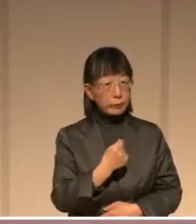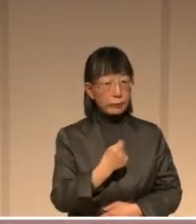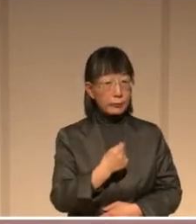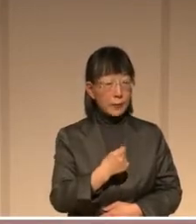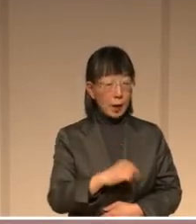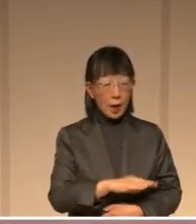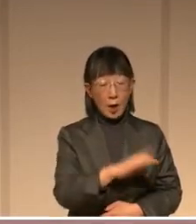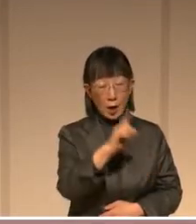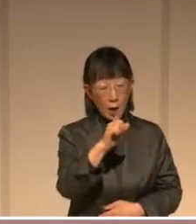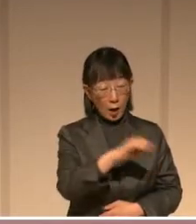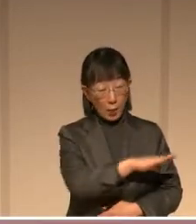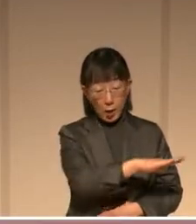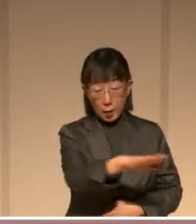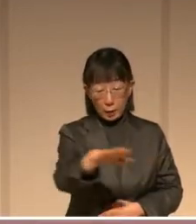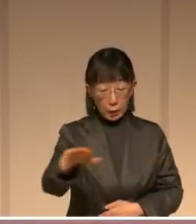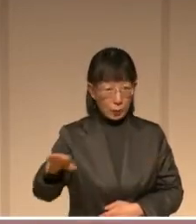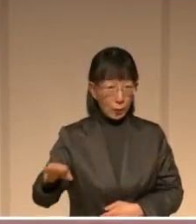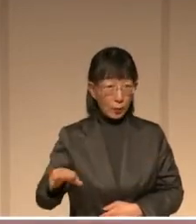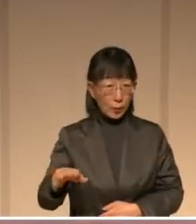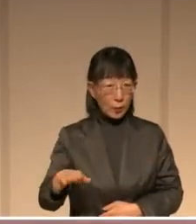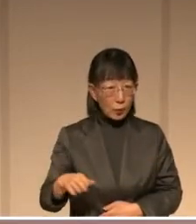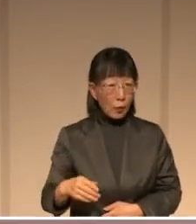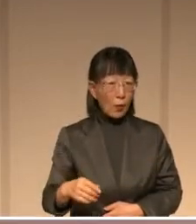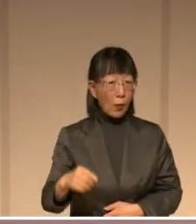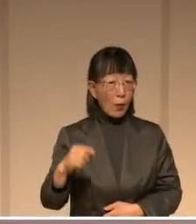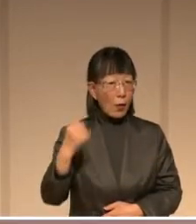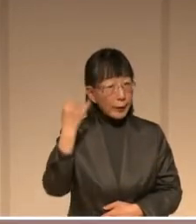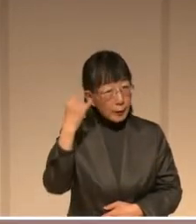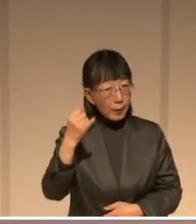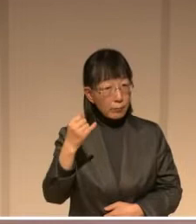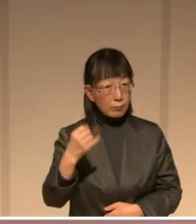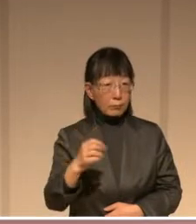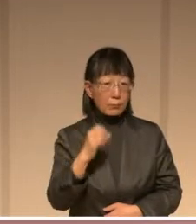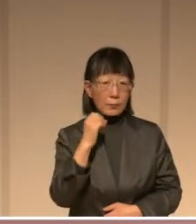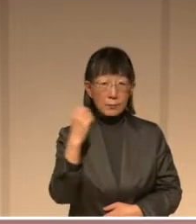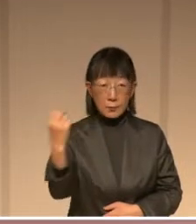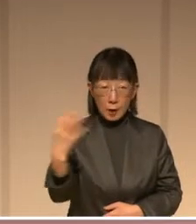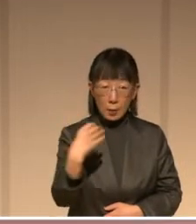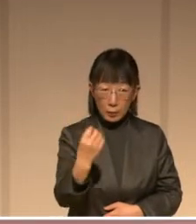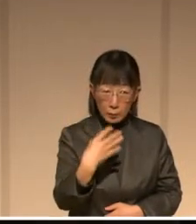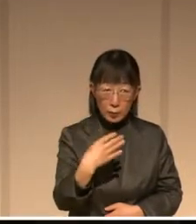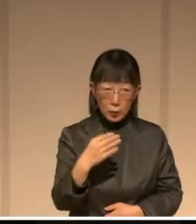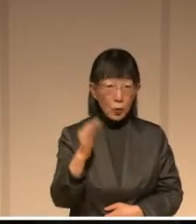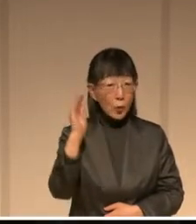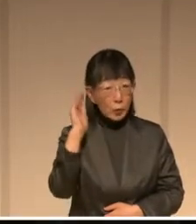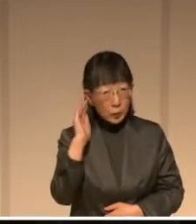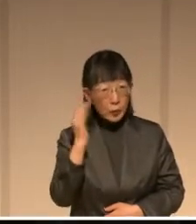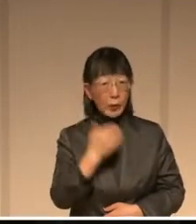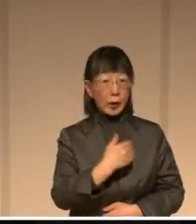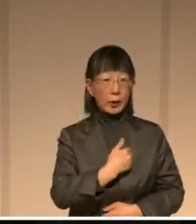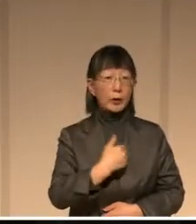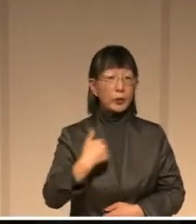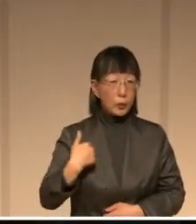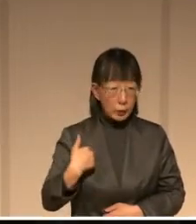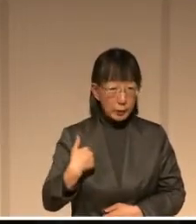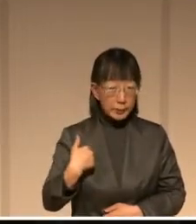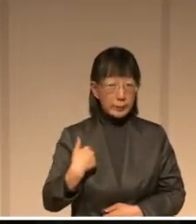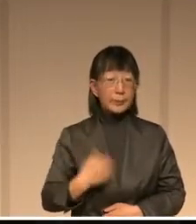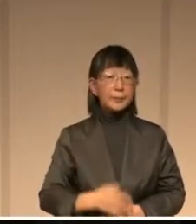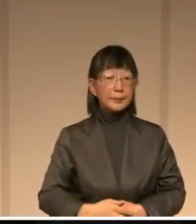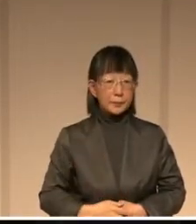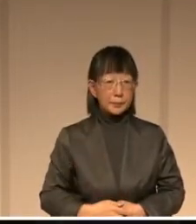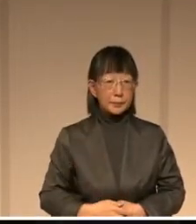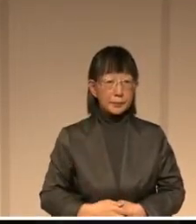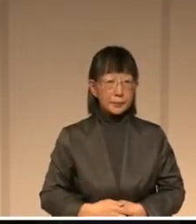ものをねちゃんと聴けるようになっていきましょうということでやっていますだから自己中とより母校周りを全部